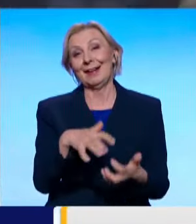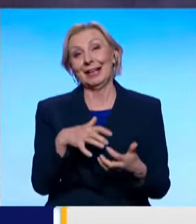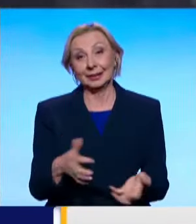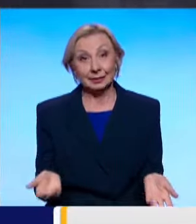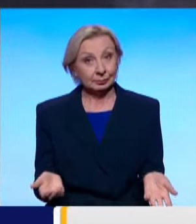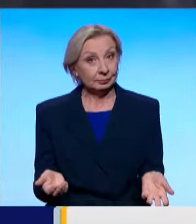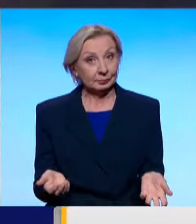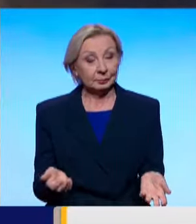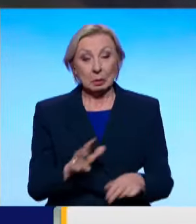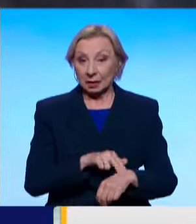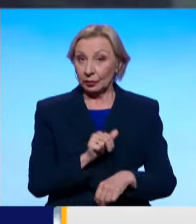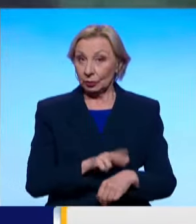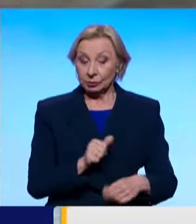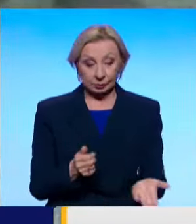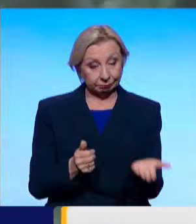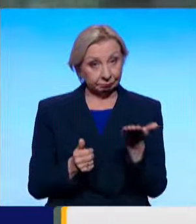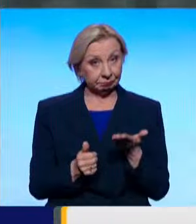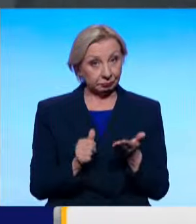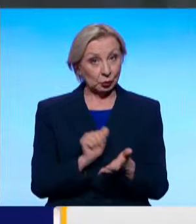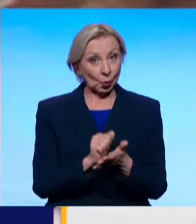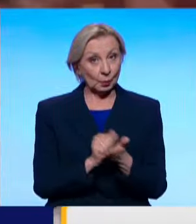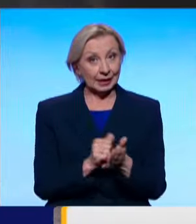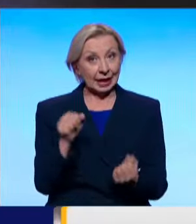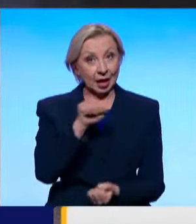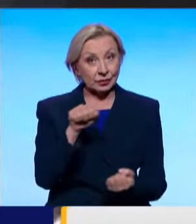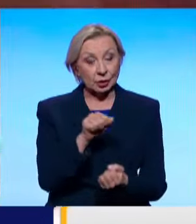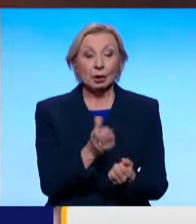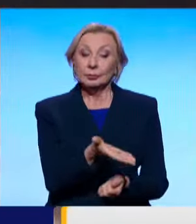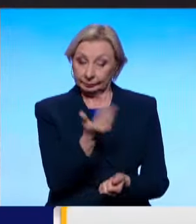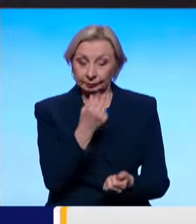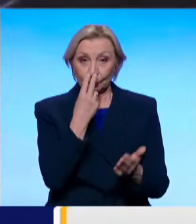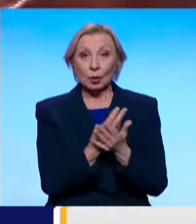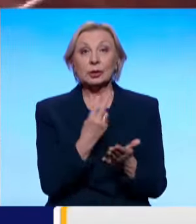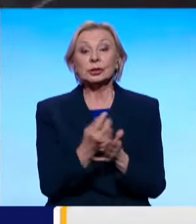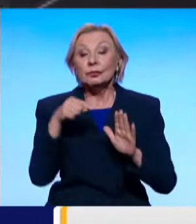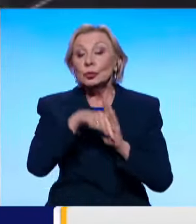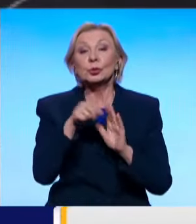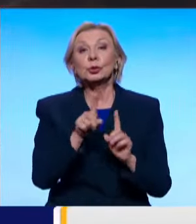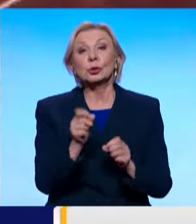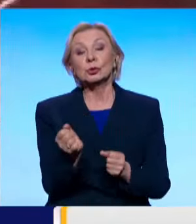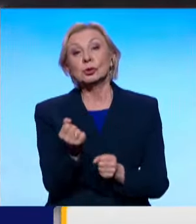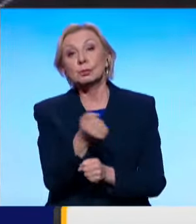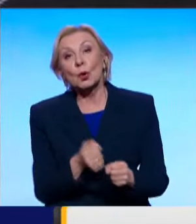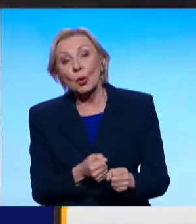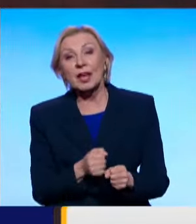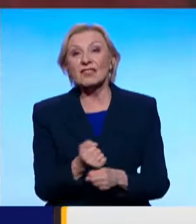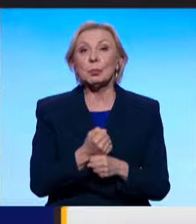поругають. Правоохоронці перевіряють документи на автівку. Просять показати вантаж. Зброя, вибухівка, є в